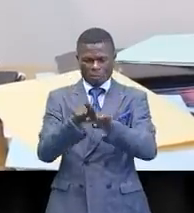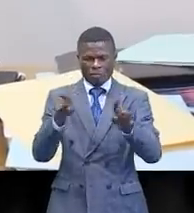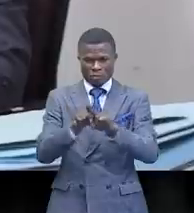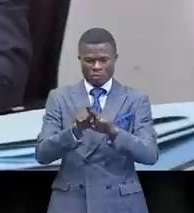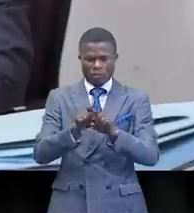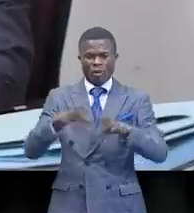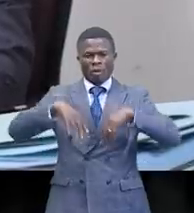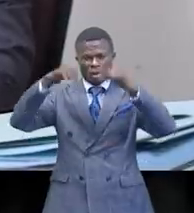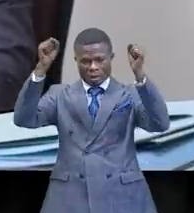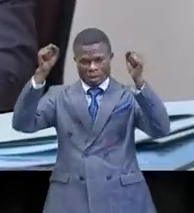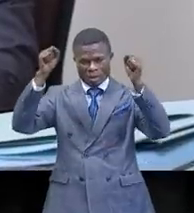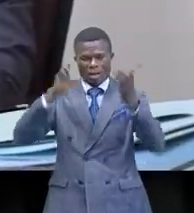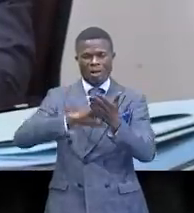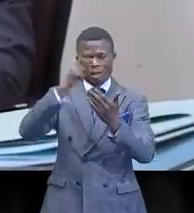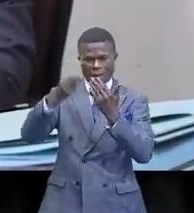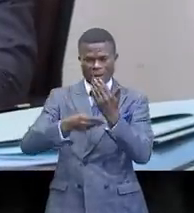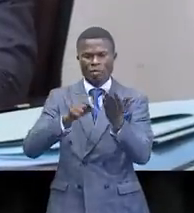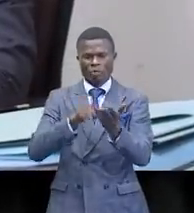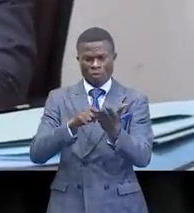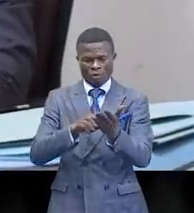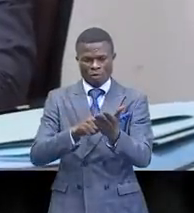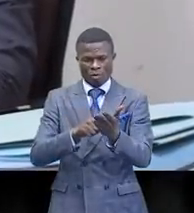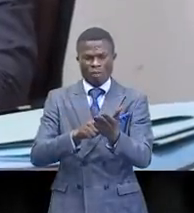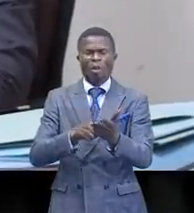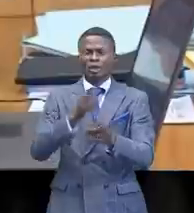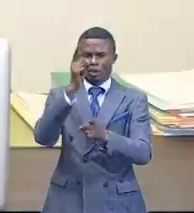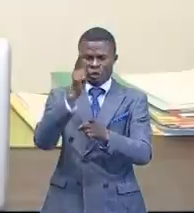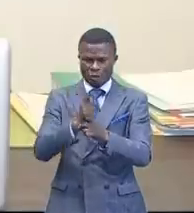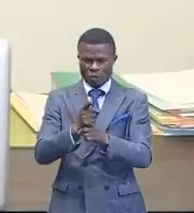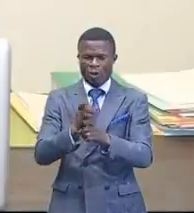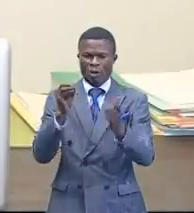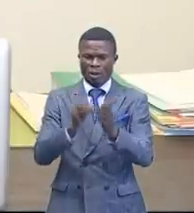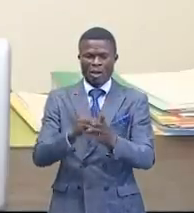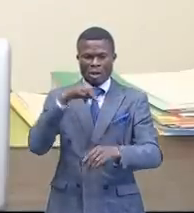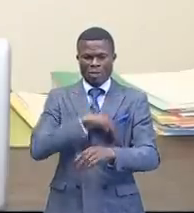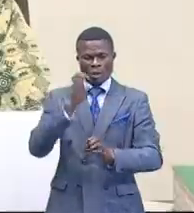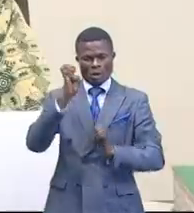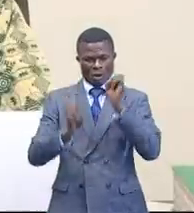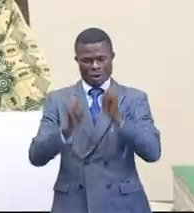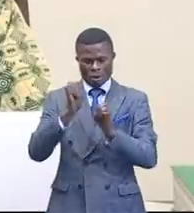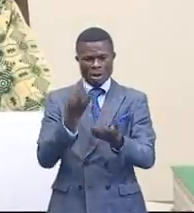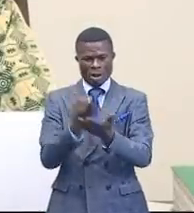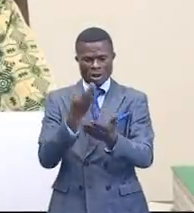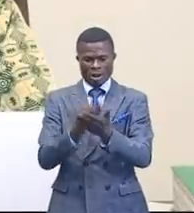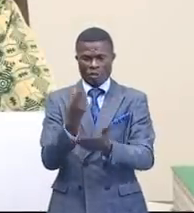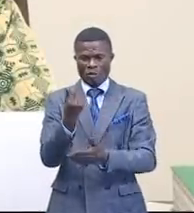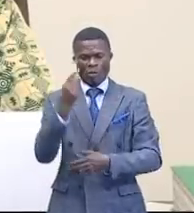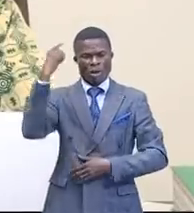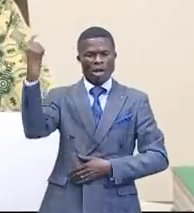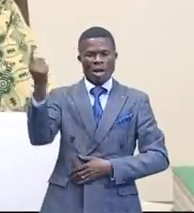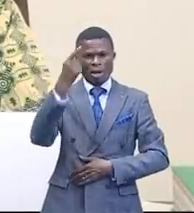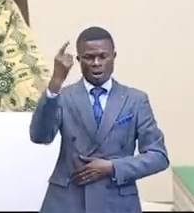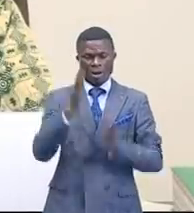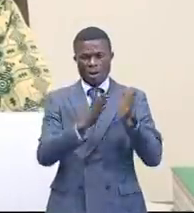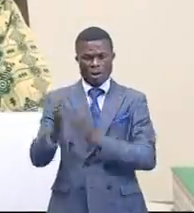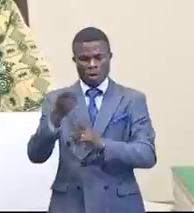à l'approbation du programme. Cela sera précédé par une mission d'évaluation du Fonds monétaire international